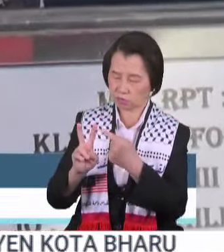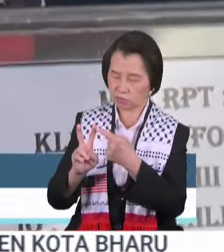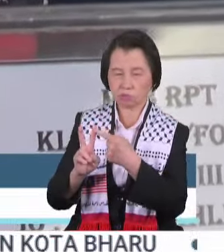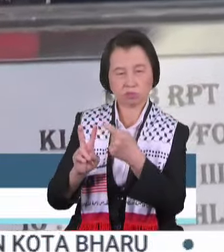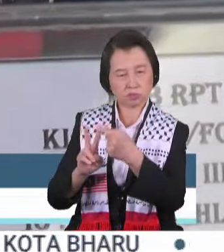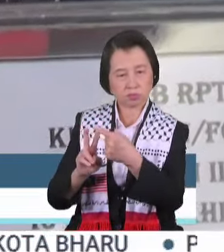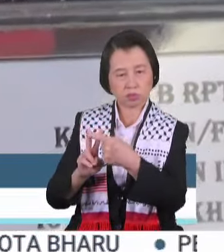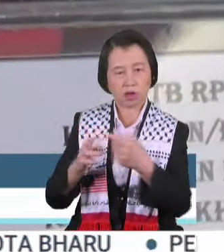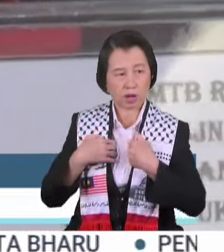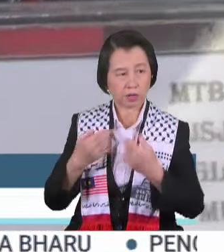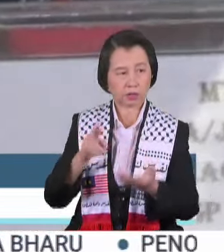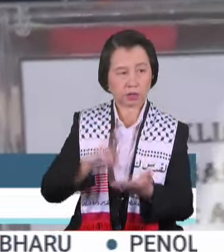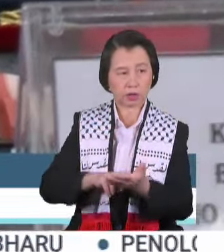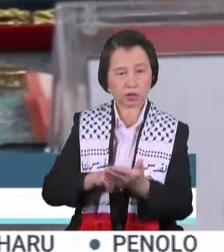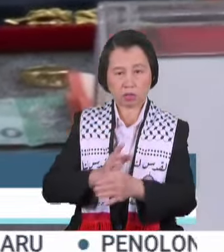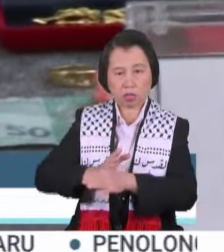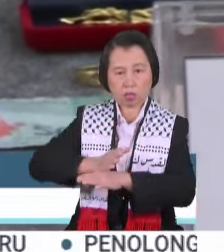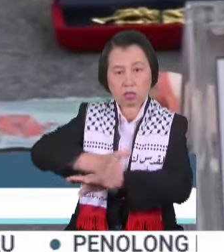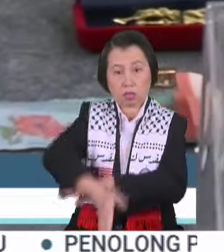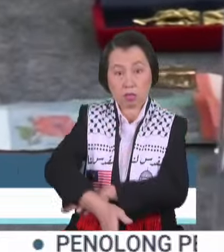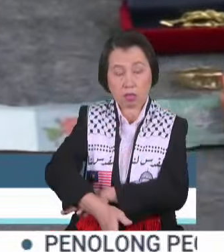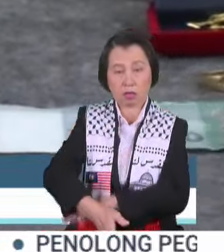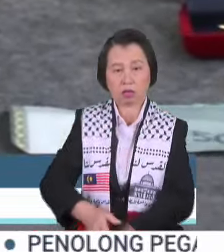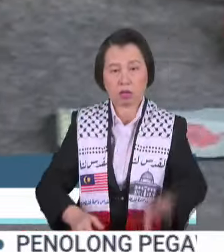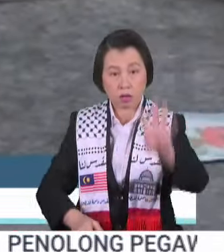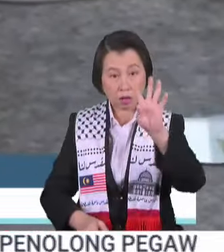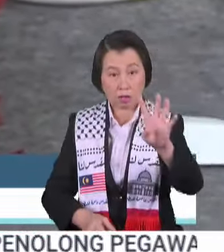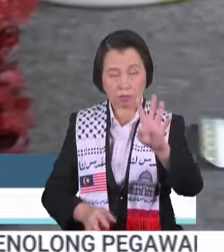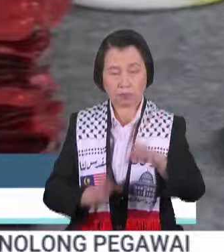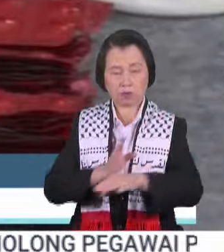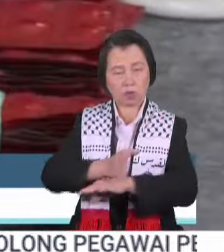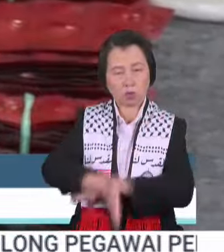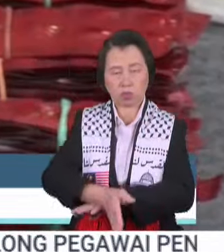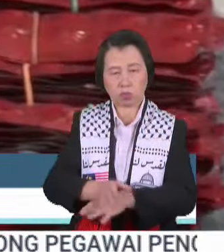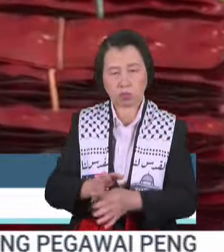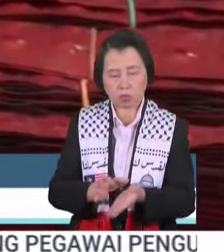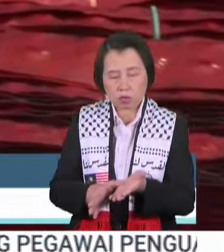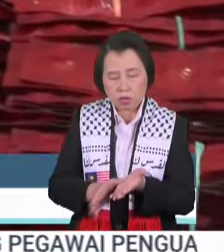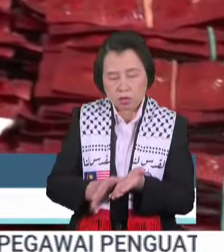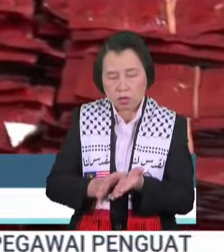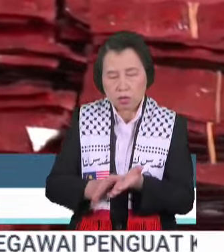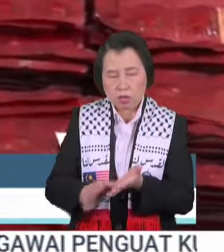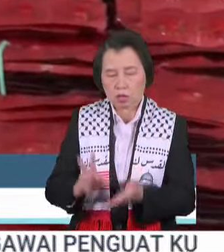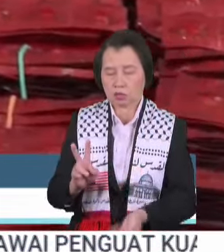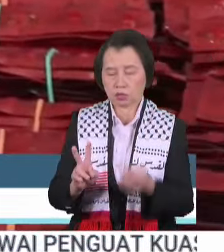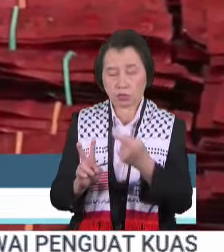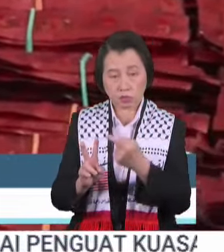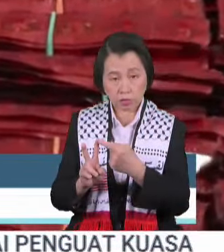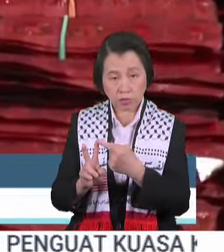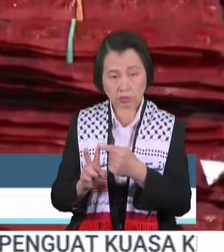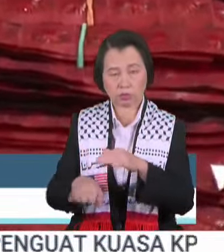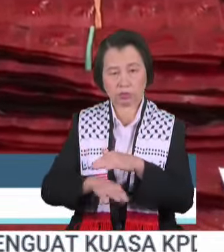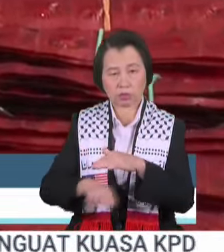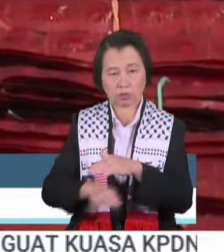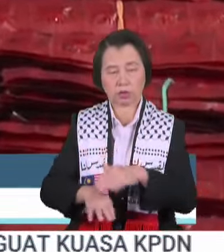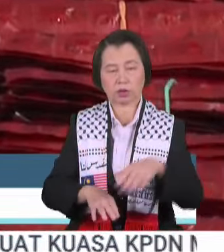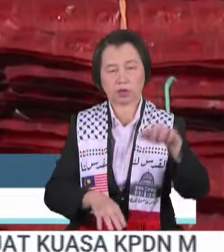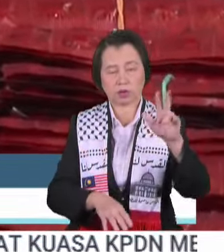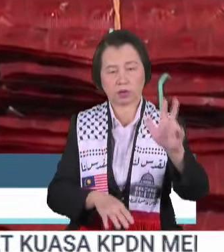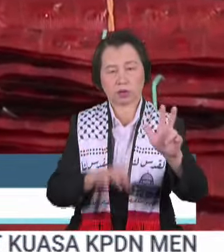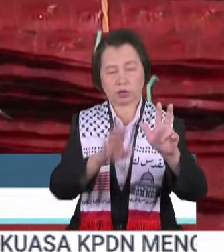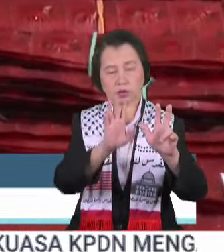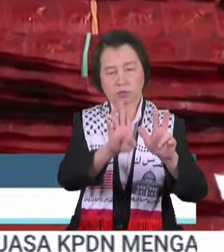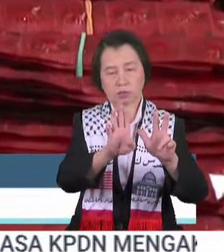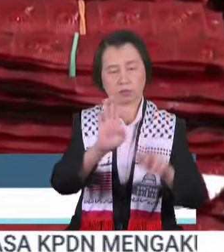mempunyai rekod lampau iaitu 4 rekod lampau kesalahan dada iaitu 1 di bawah Seksyen